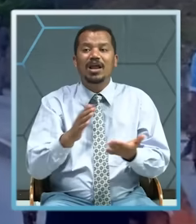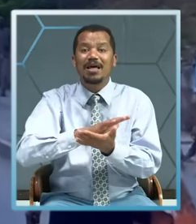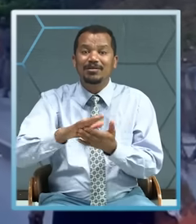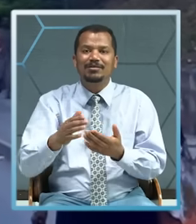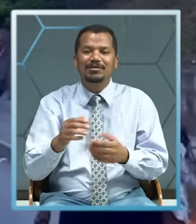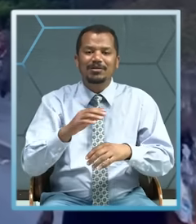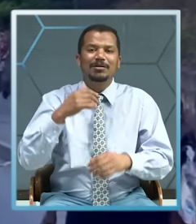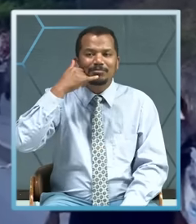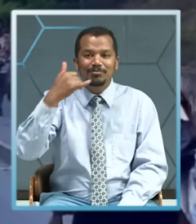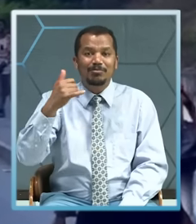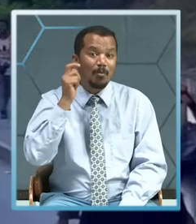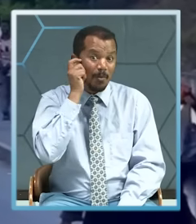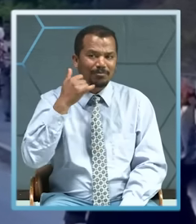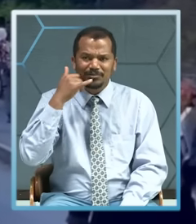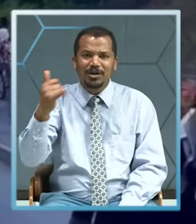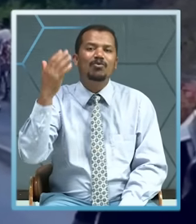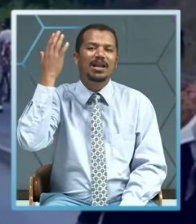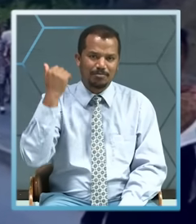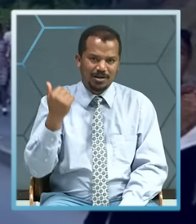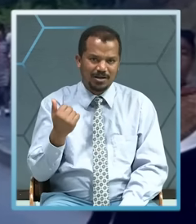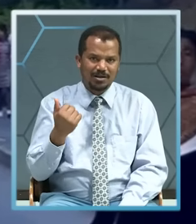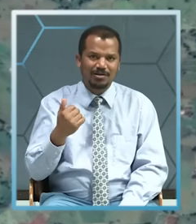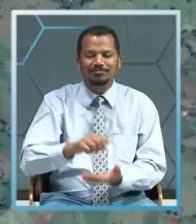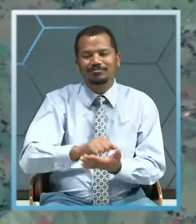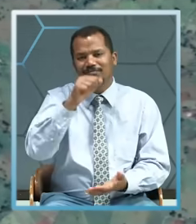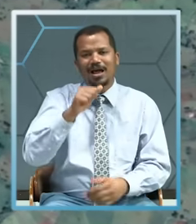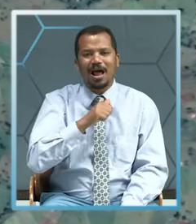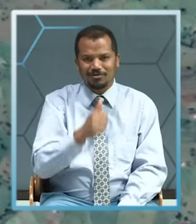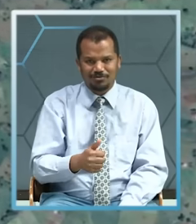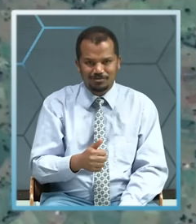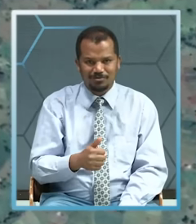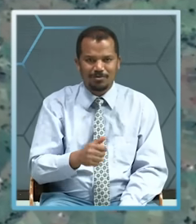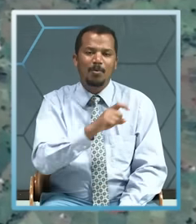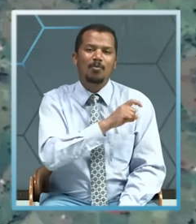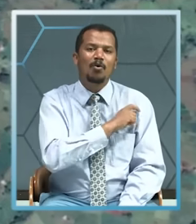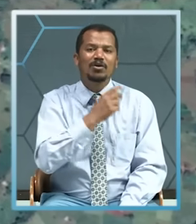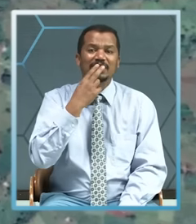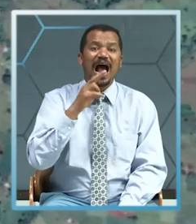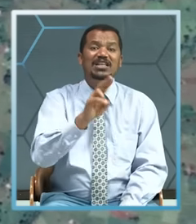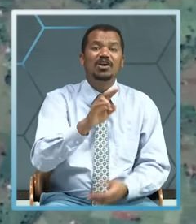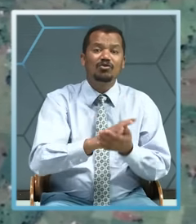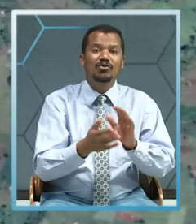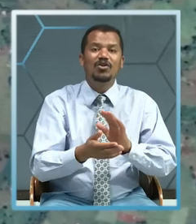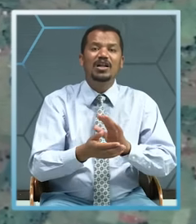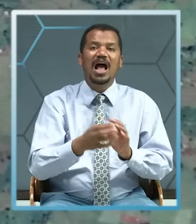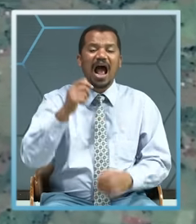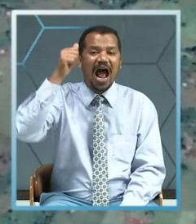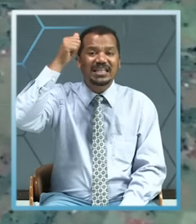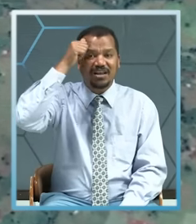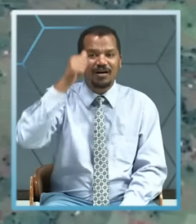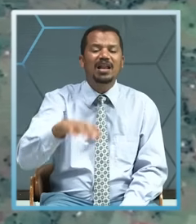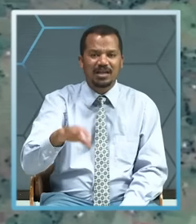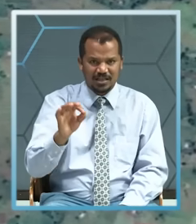ጉዳዩ ለማጣራት በእጅ ስልካቸው ላይ ደውለን ነበር ሊነሳ አልቻለም የፖሊስ አዛዥ የሆኑት